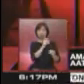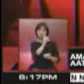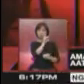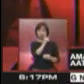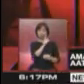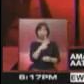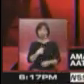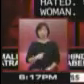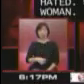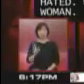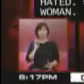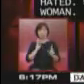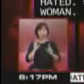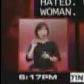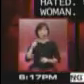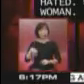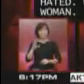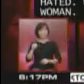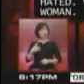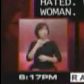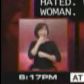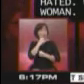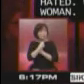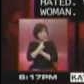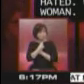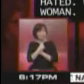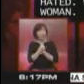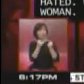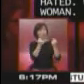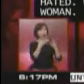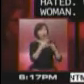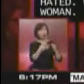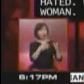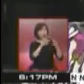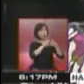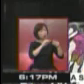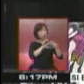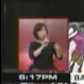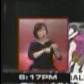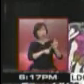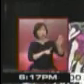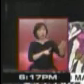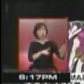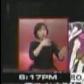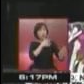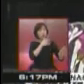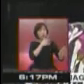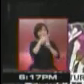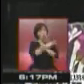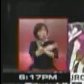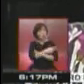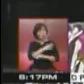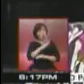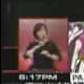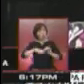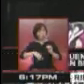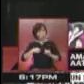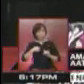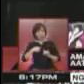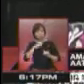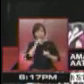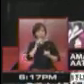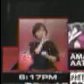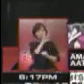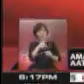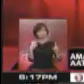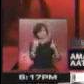ako ng mga apo ko. You've had so many issues with your mother. Worse than me because ako hindi ako nananakit na